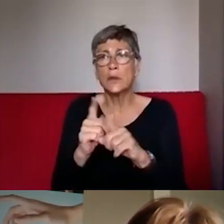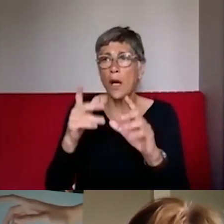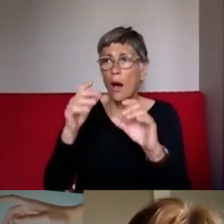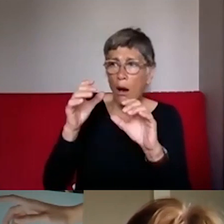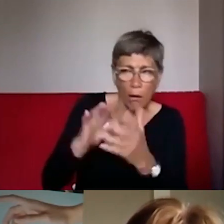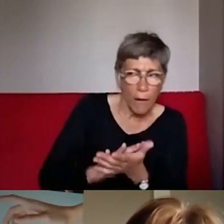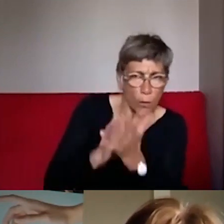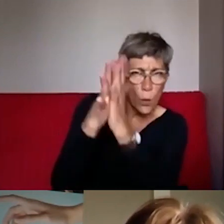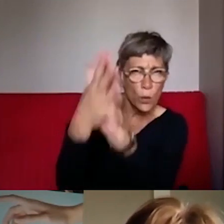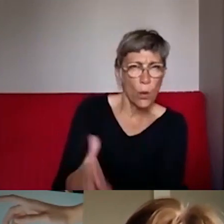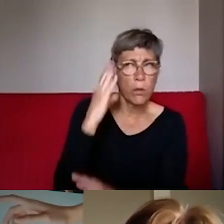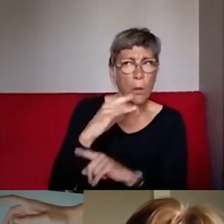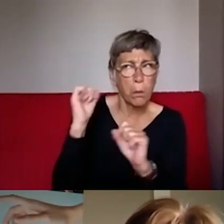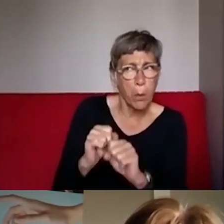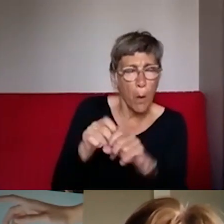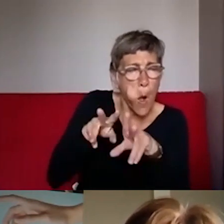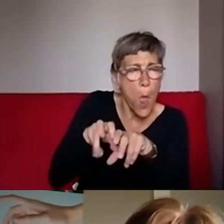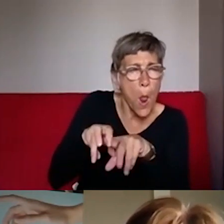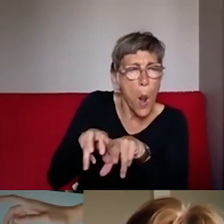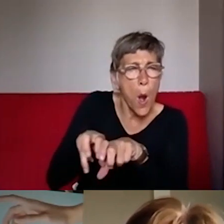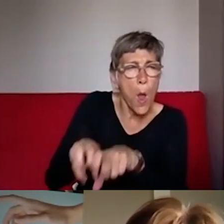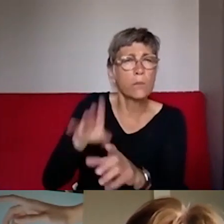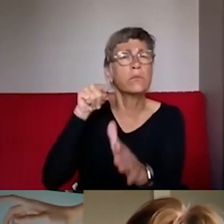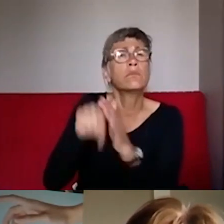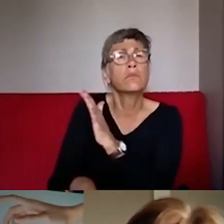professionnelle. On va creuser tout ça de manière très